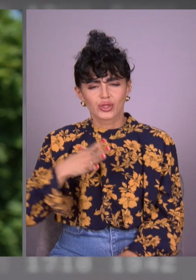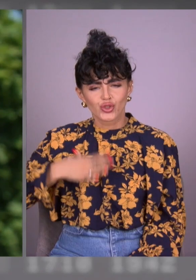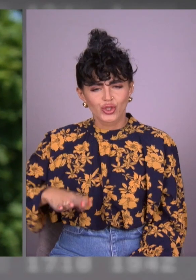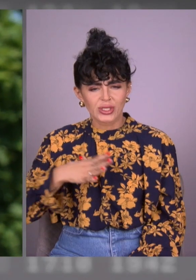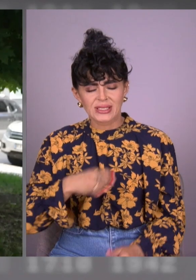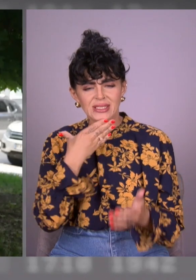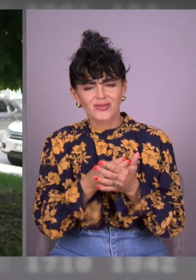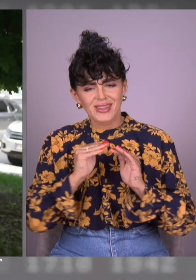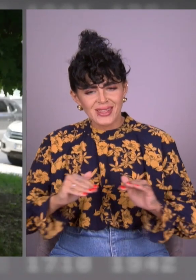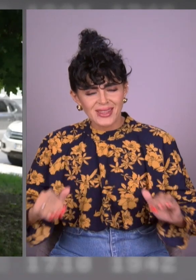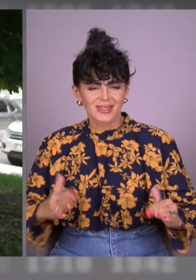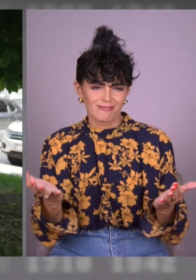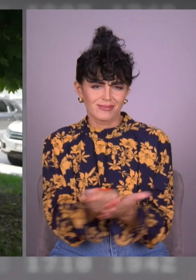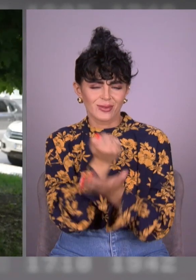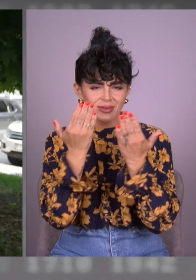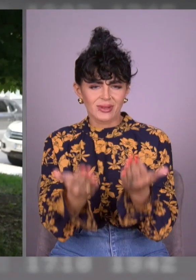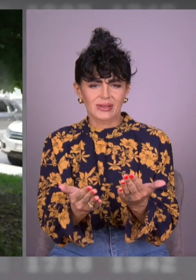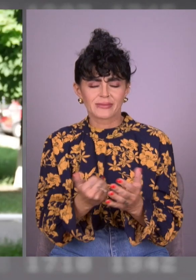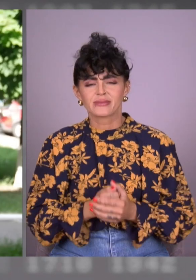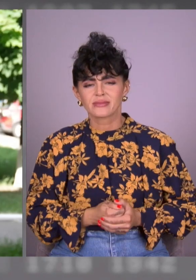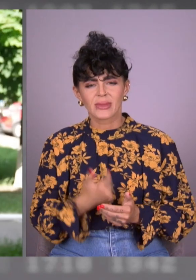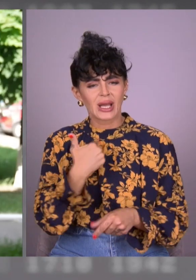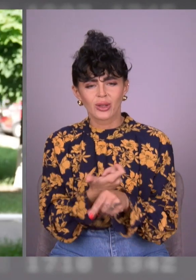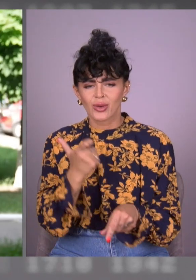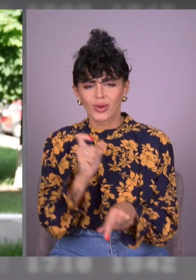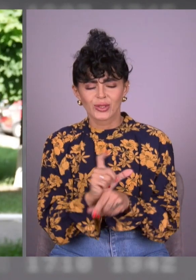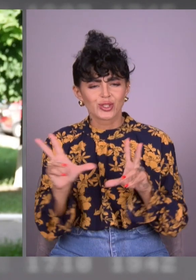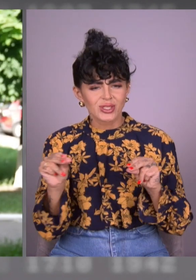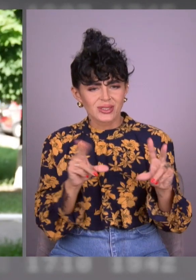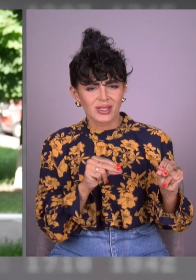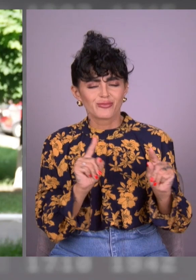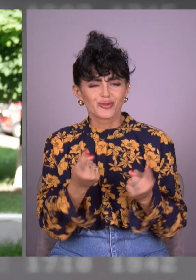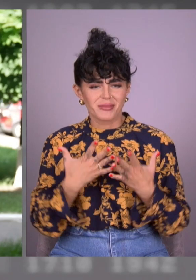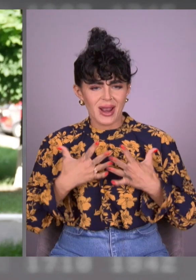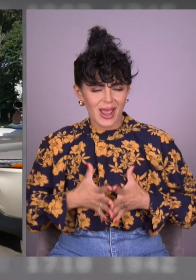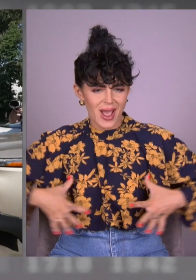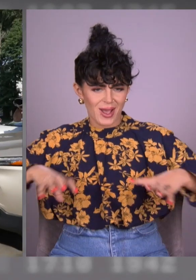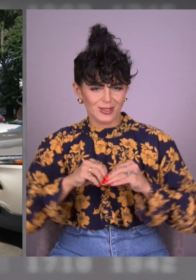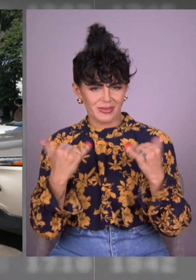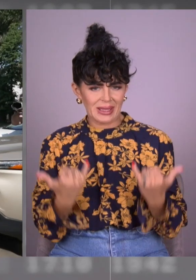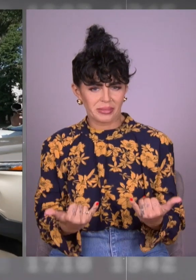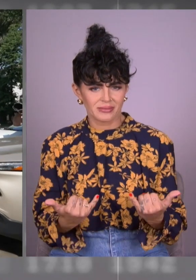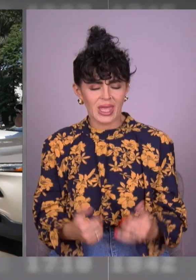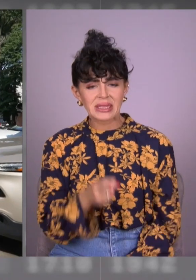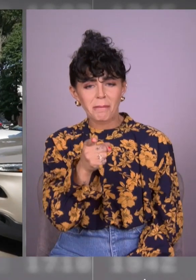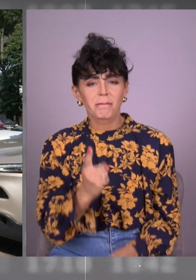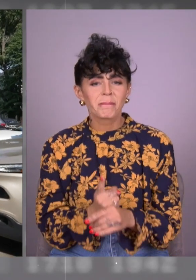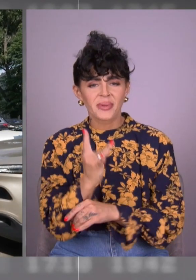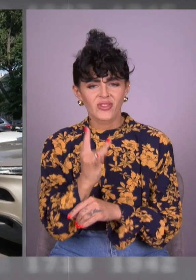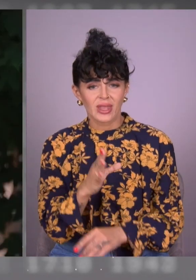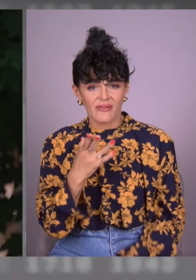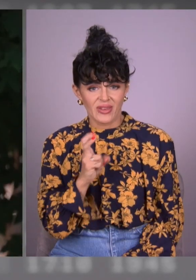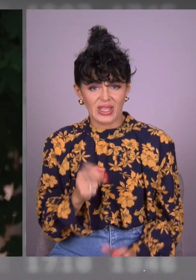дочекалися. Я дуже щаслива, що ми всі разом тепер. Ви перший герой за